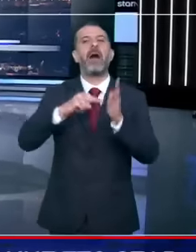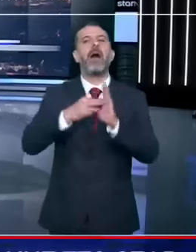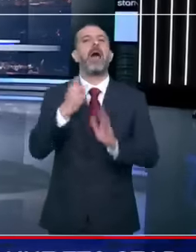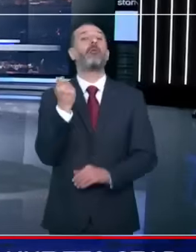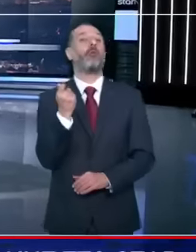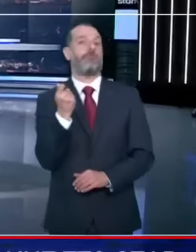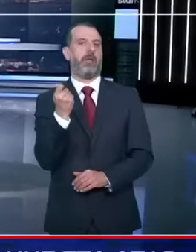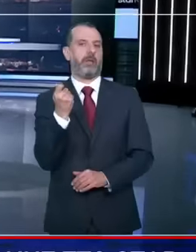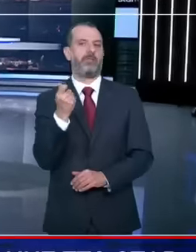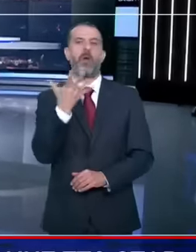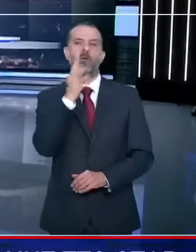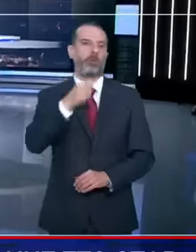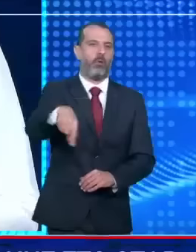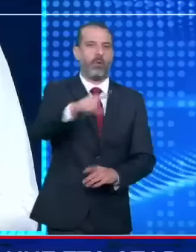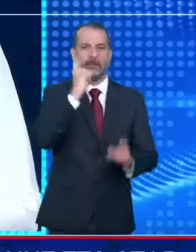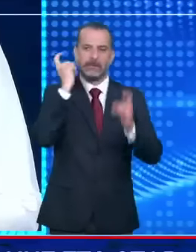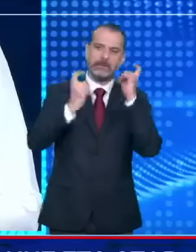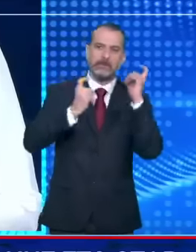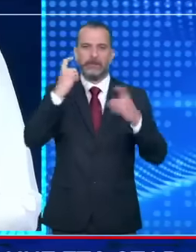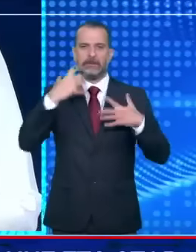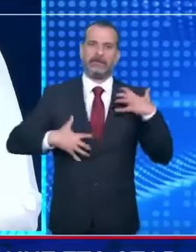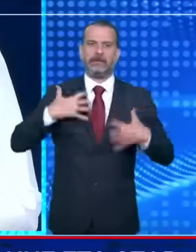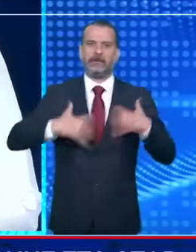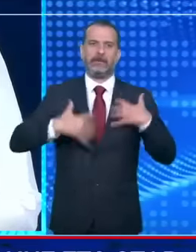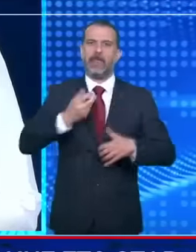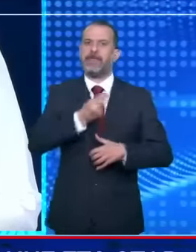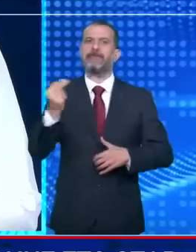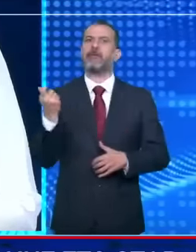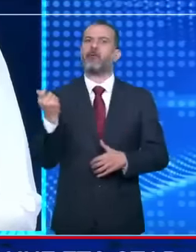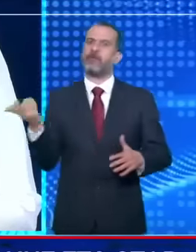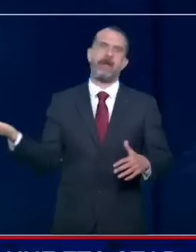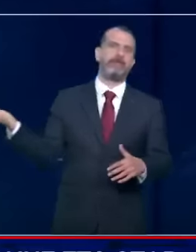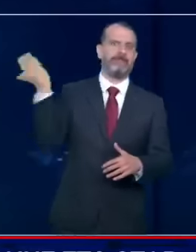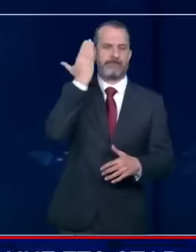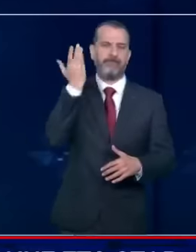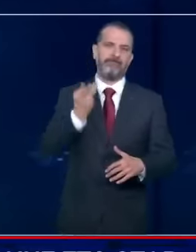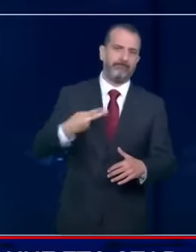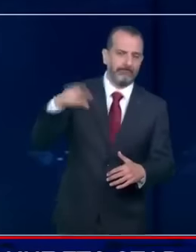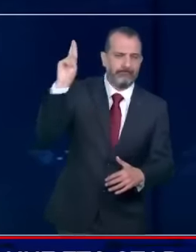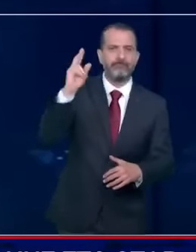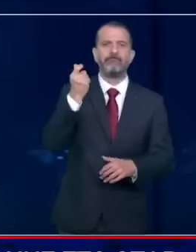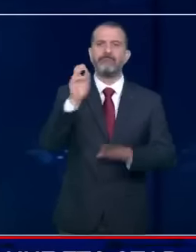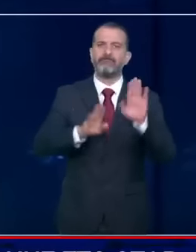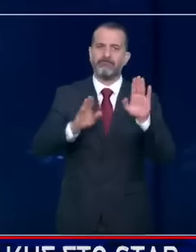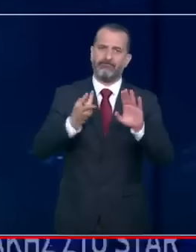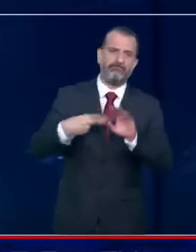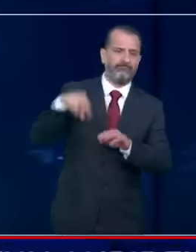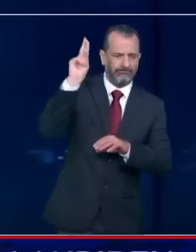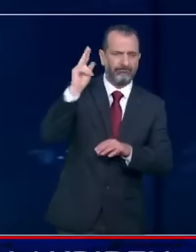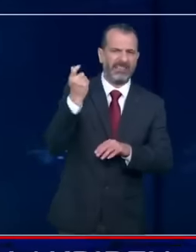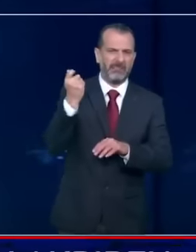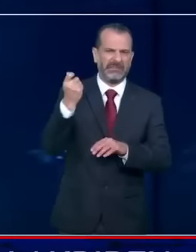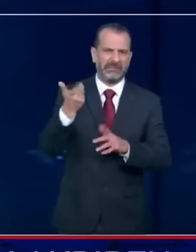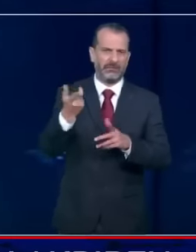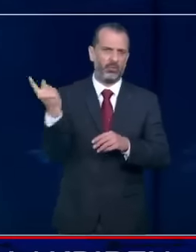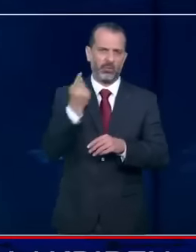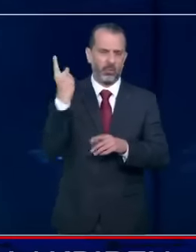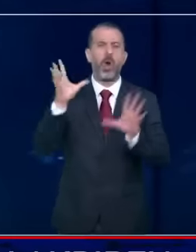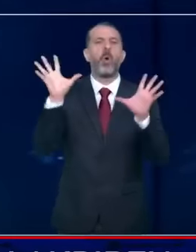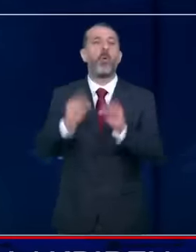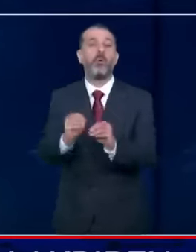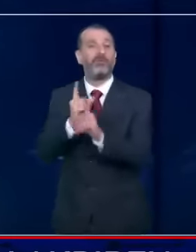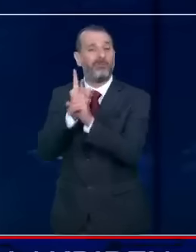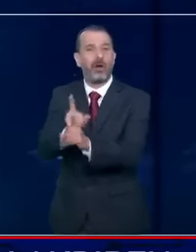ζήτημα που απασχολεί πάρα πολύ τον πολίτη, ειδικά το θέμα της ακρίβειας, το θέμα του πληθωρισμού, κυρίως το θέμα του πληθωρισμού των